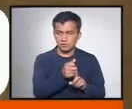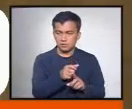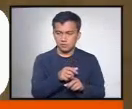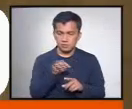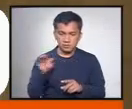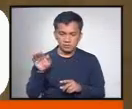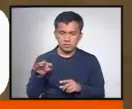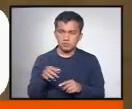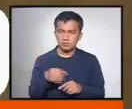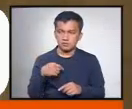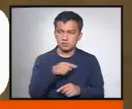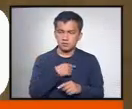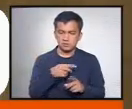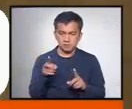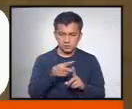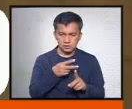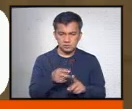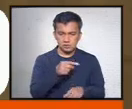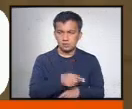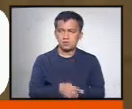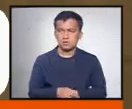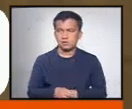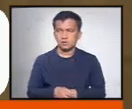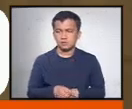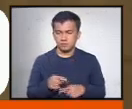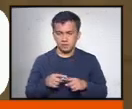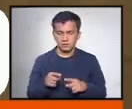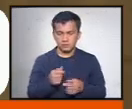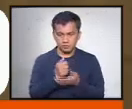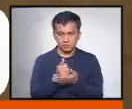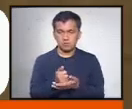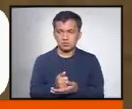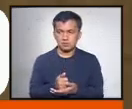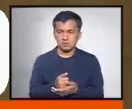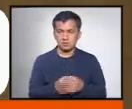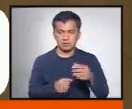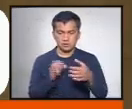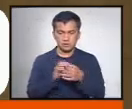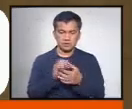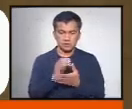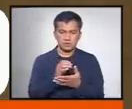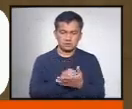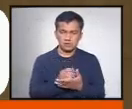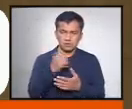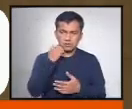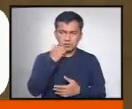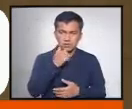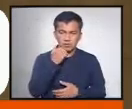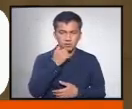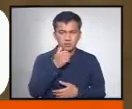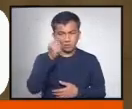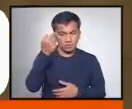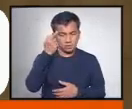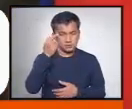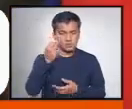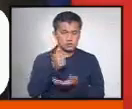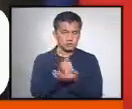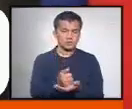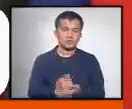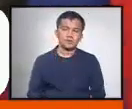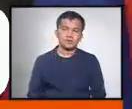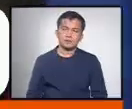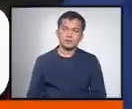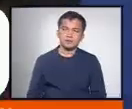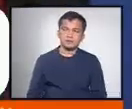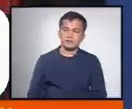they're the ones who are victims of that. Pero tutulungan ba sila? Of course, the government will always help.